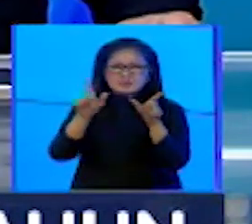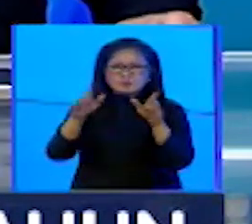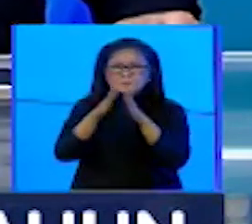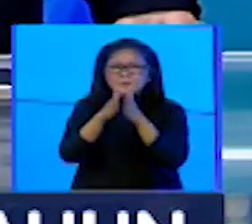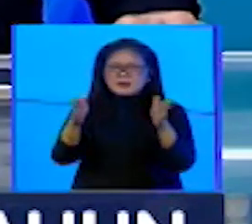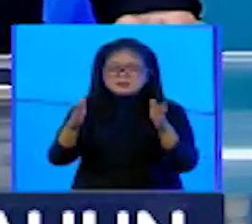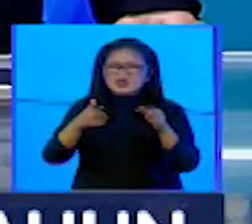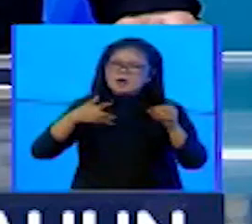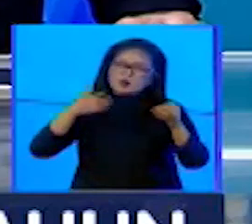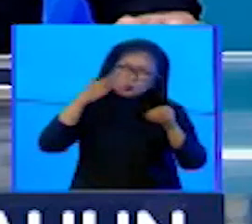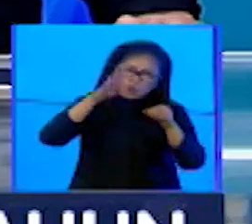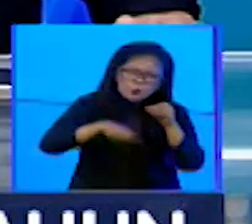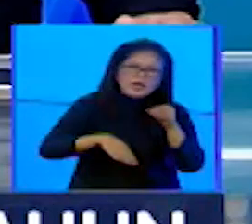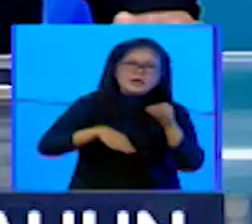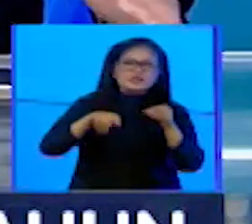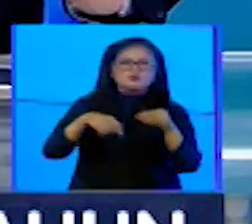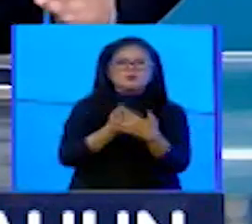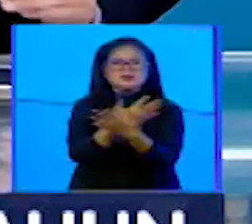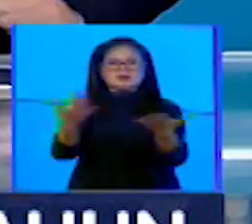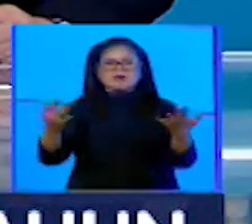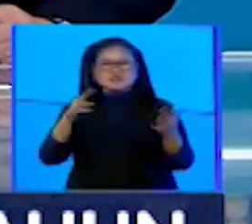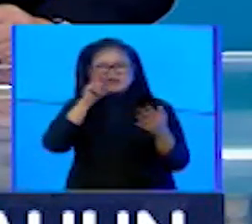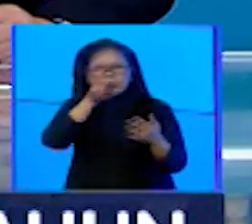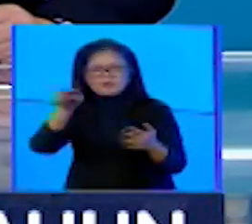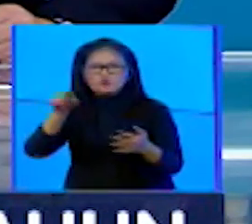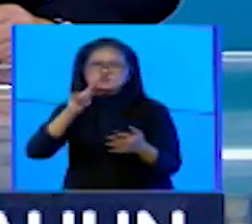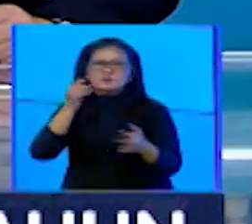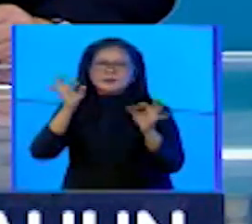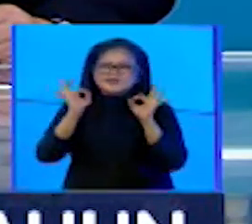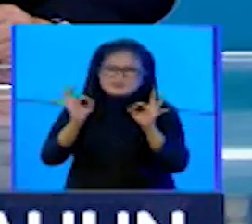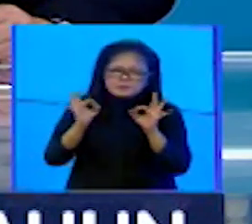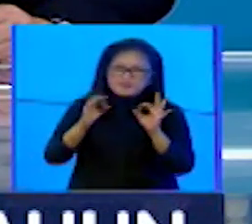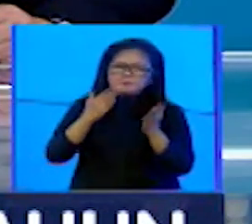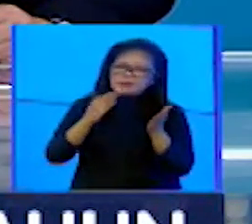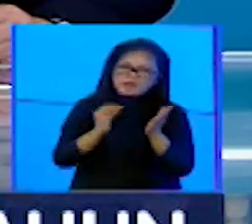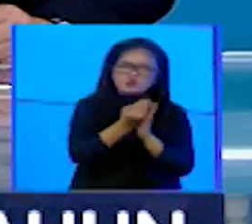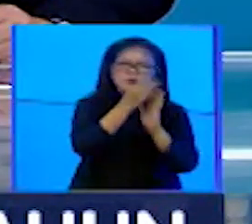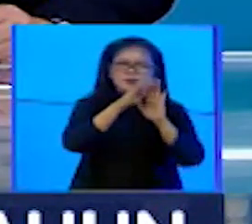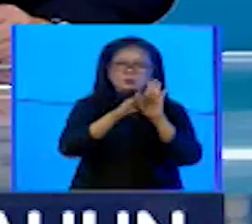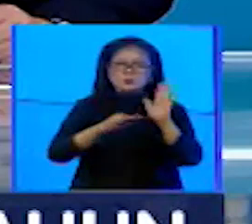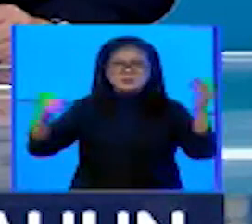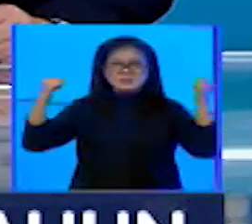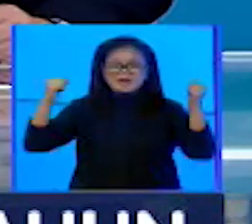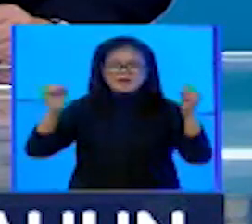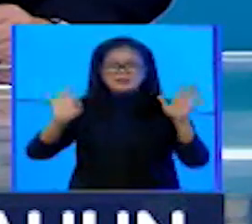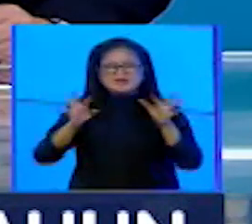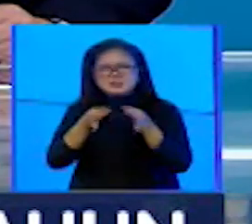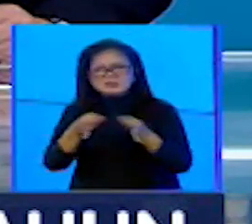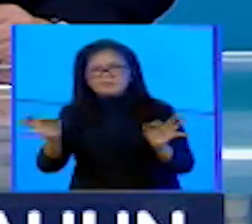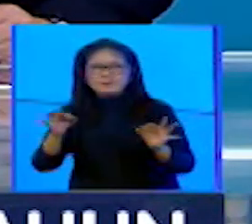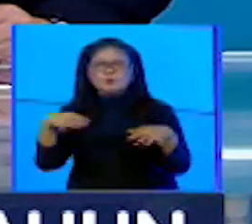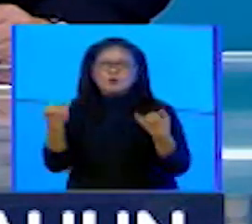dikurangi. Seluruh lapisan masyarakat diimbau agar disiplin akan protokol kesehatan dan tidak lengah lantaran perang melawan